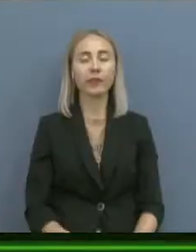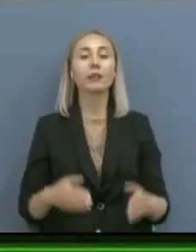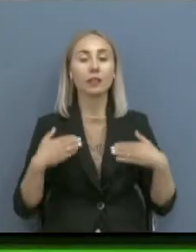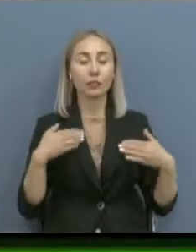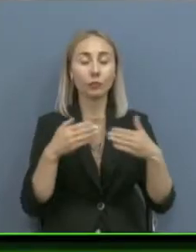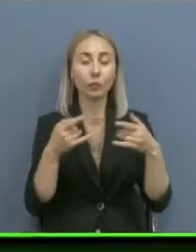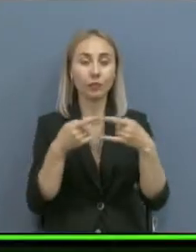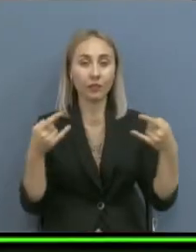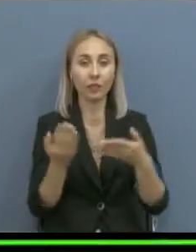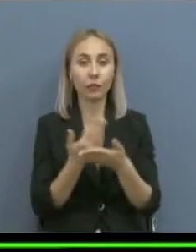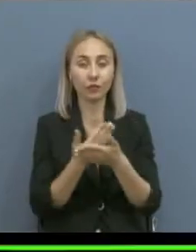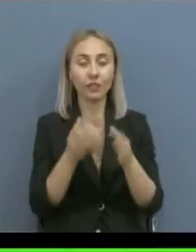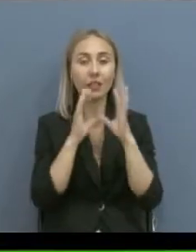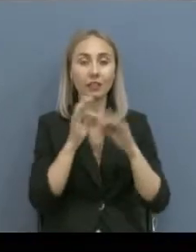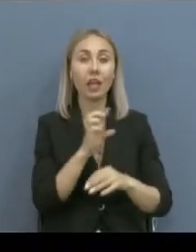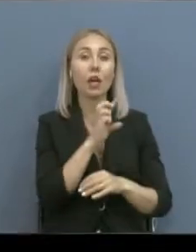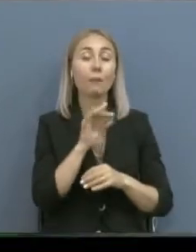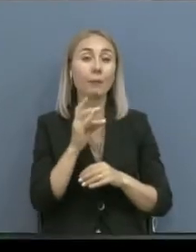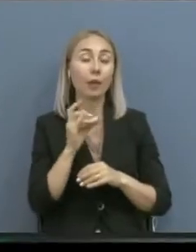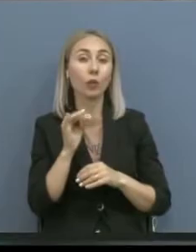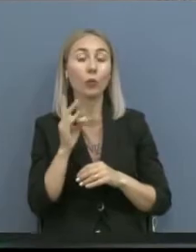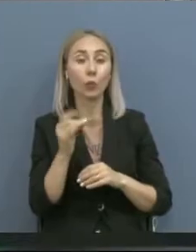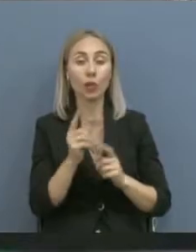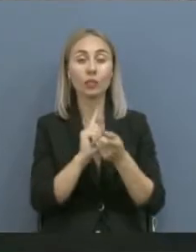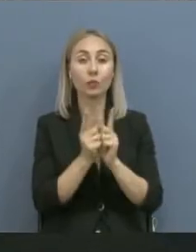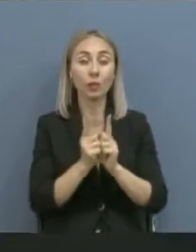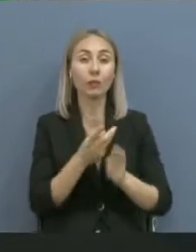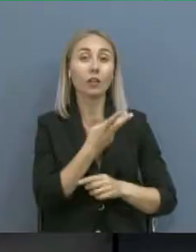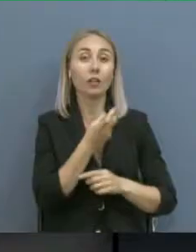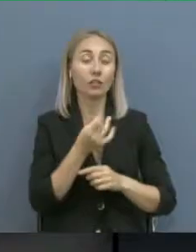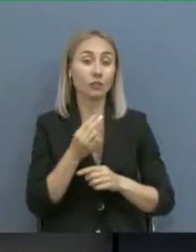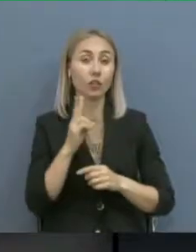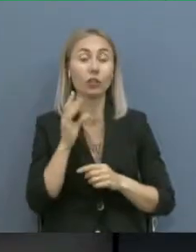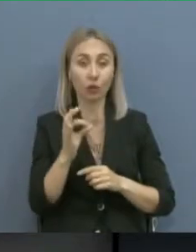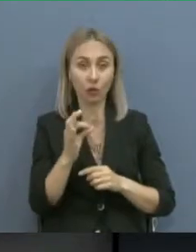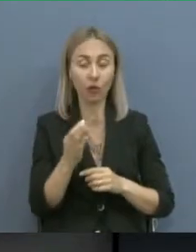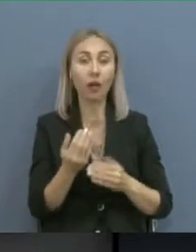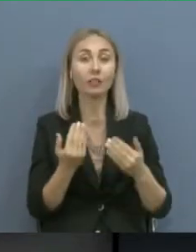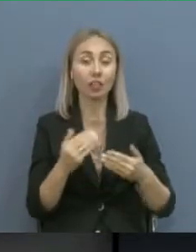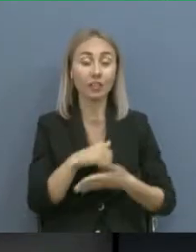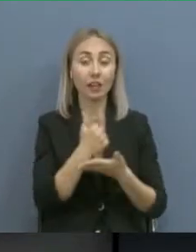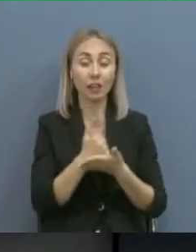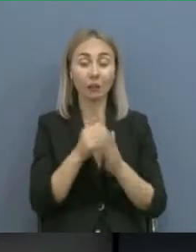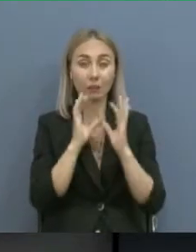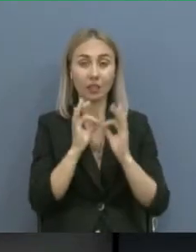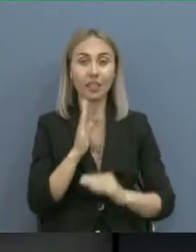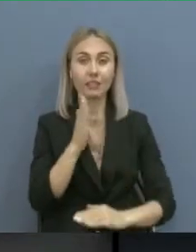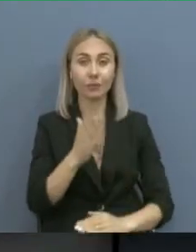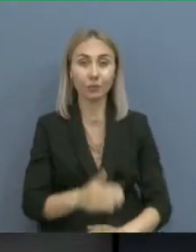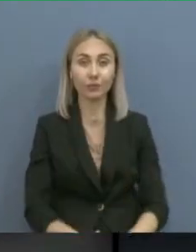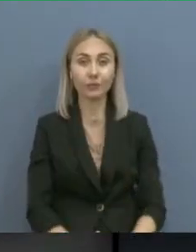Армысыздар, эфирде көкше ақпарат жаңалықтар топтамасымен студияда Бибінұр Амырханқызы, сурда аудармашы Тамара Шевченко. Алдымен